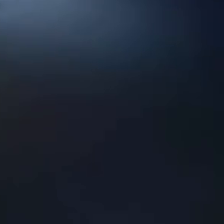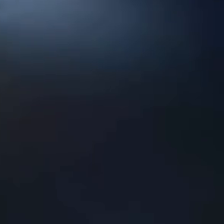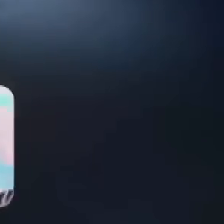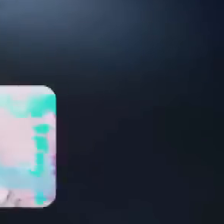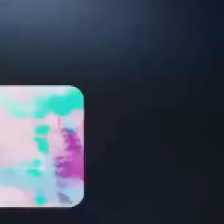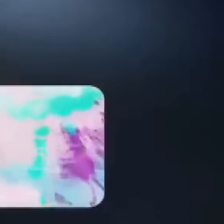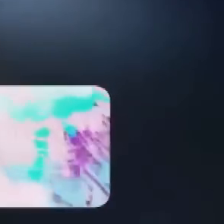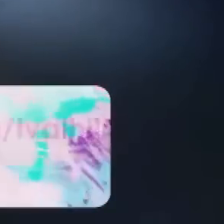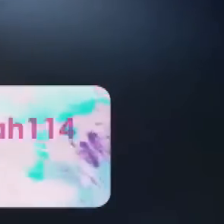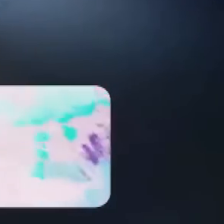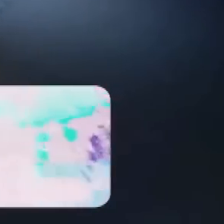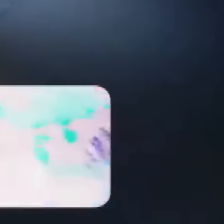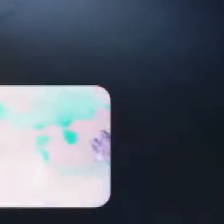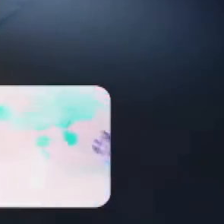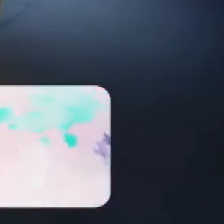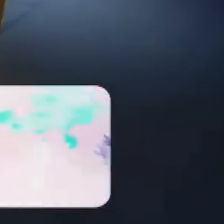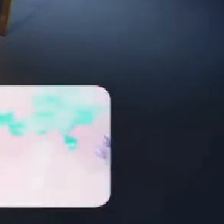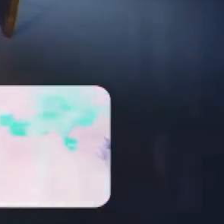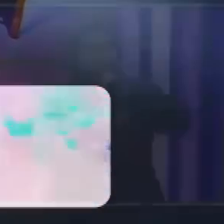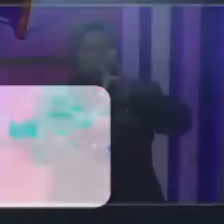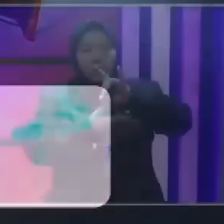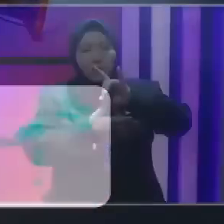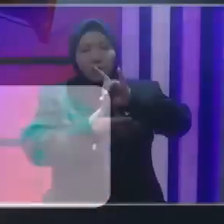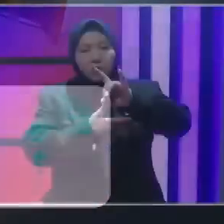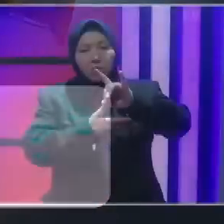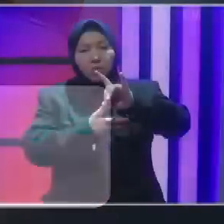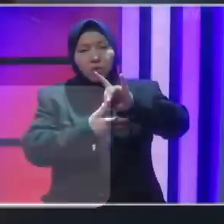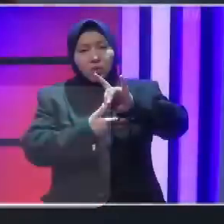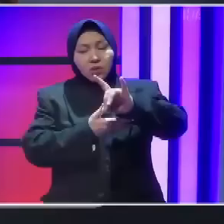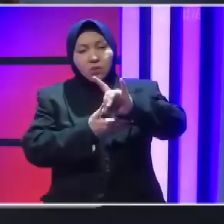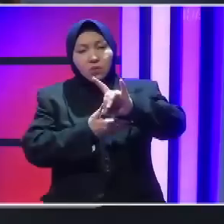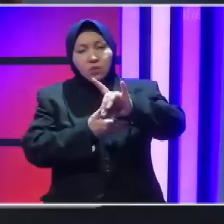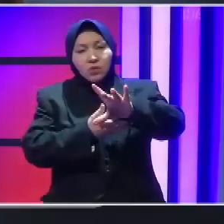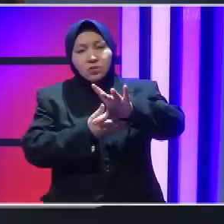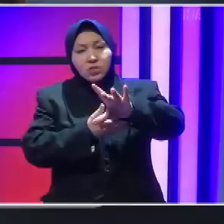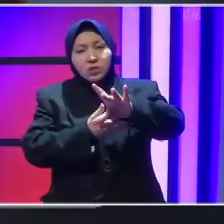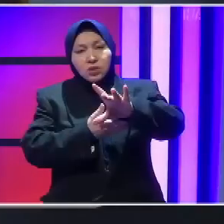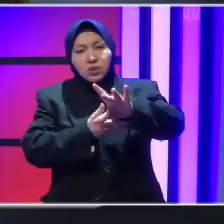الرحيم أعوذ بالله من الشيطان